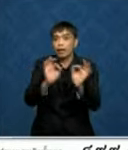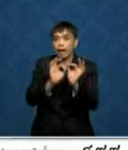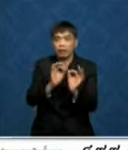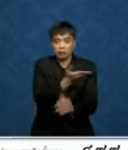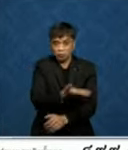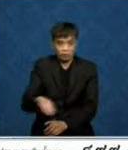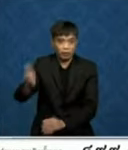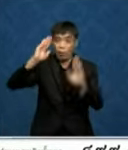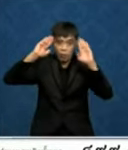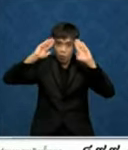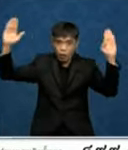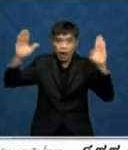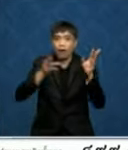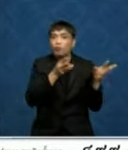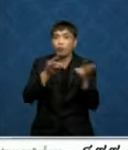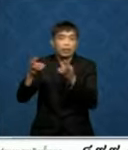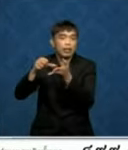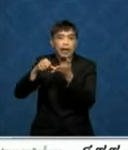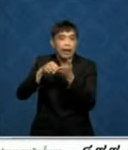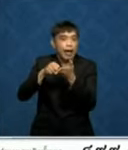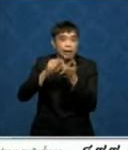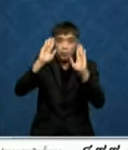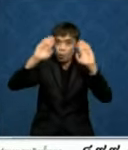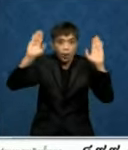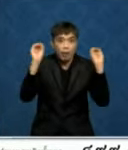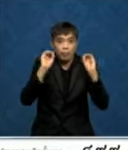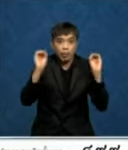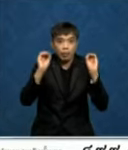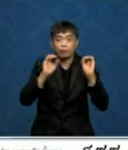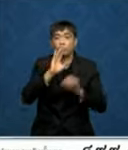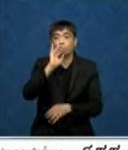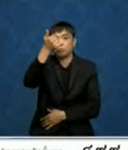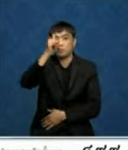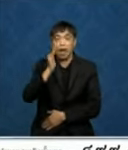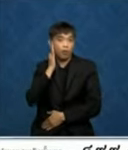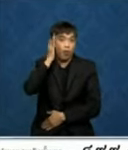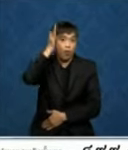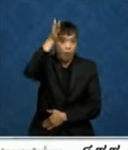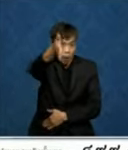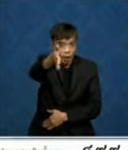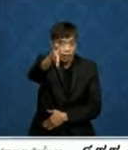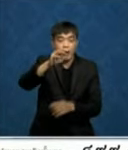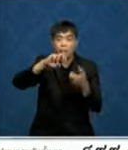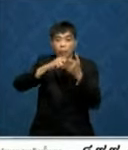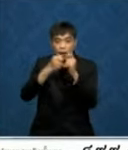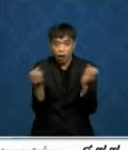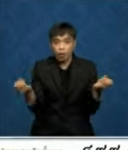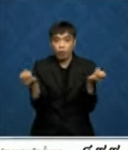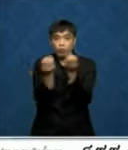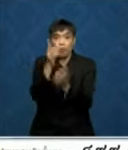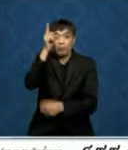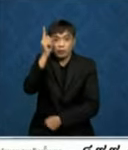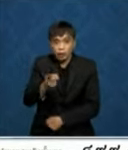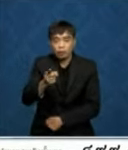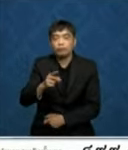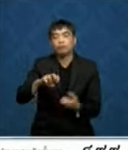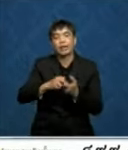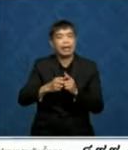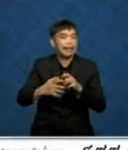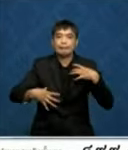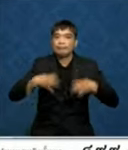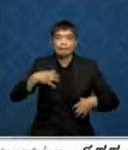าก่อนถ้าหากเกิดวิกฤตดังกล่าวในอนาคตจะสร้างความลำบากให้กับพวกเราม